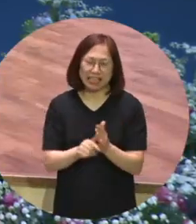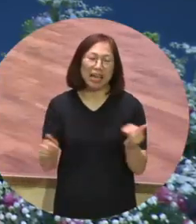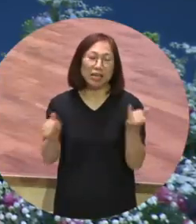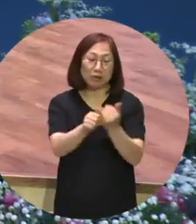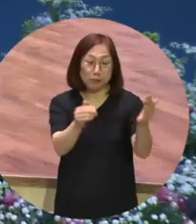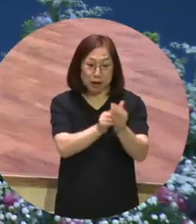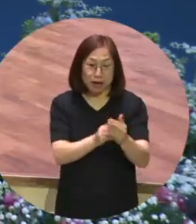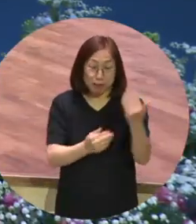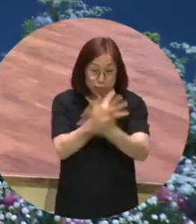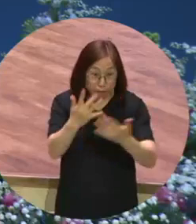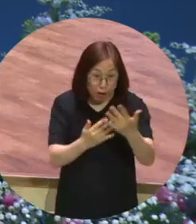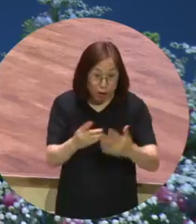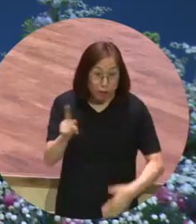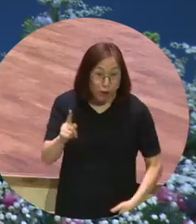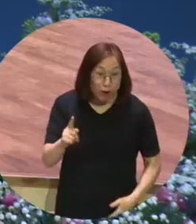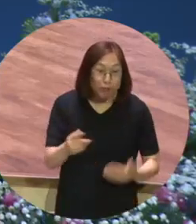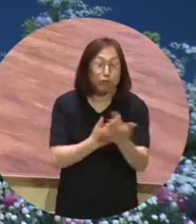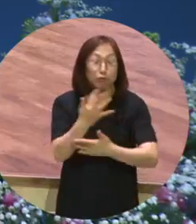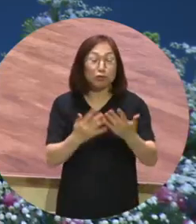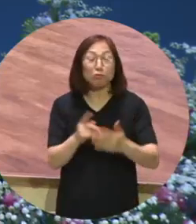불꽃? 무슨 불꽃?